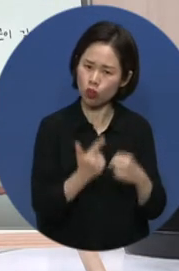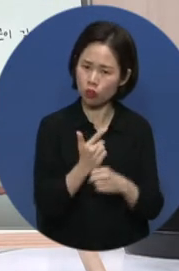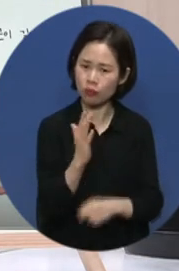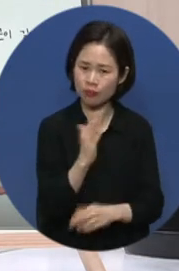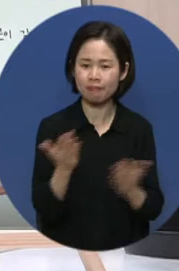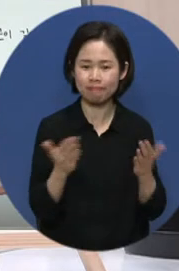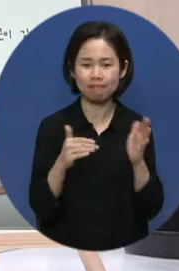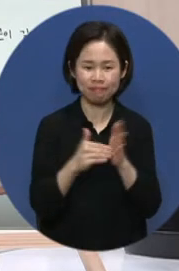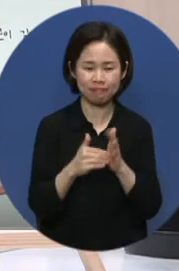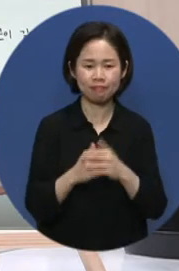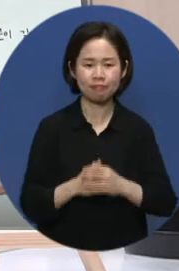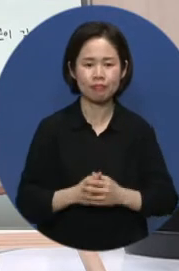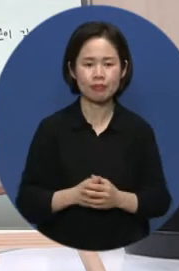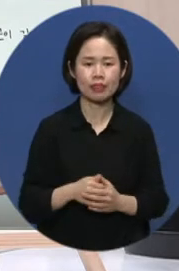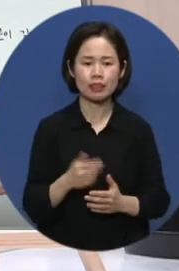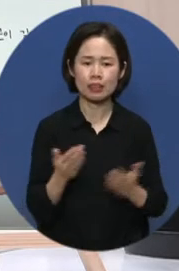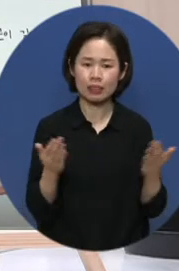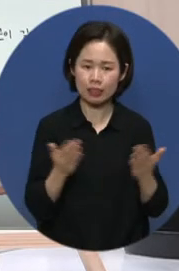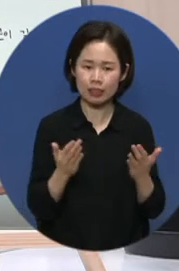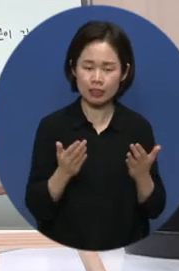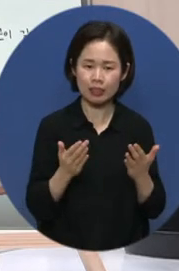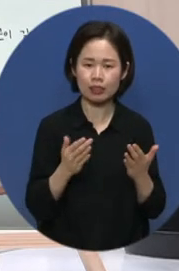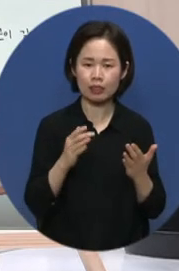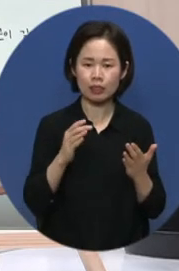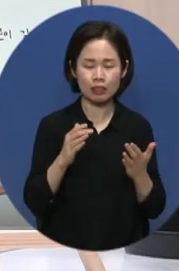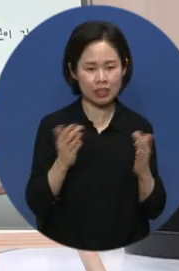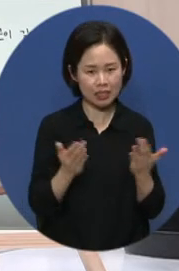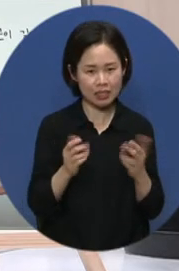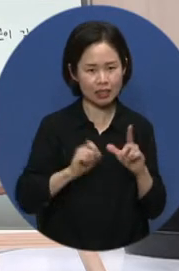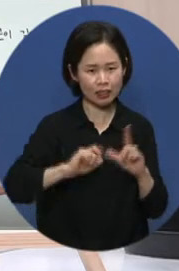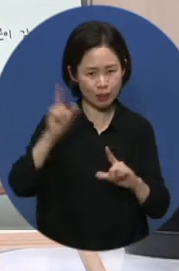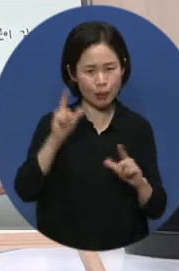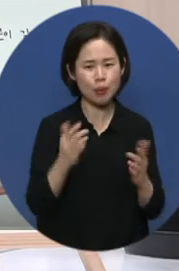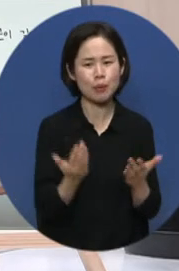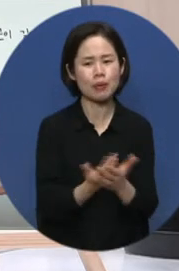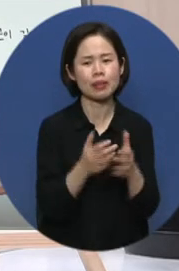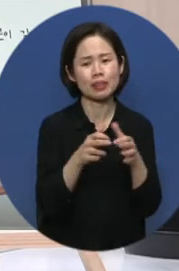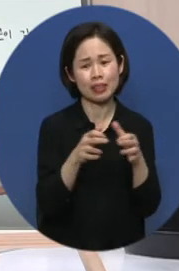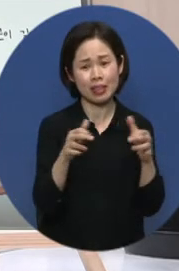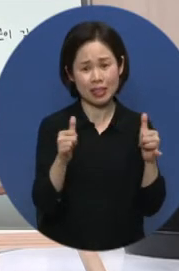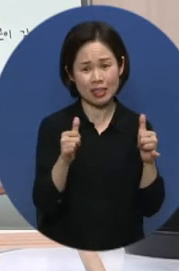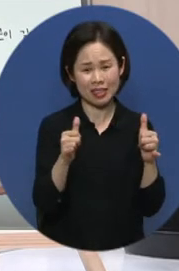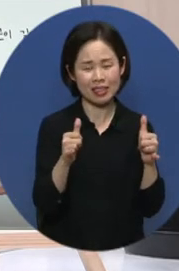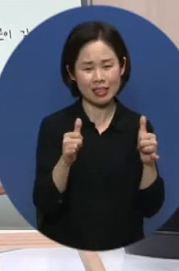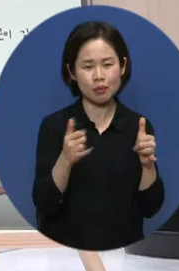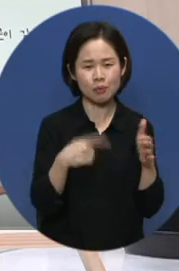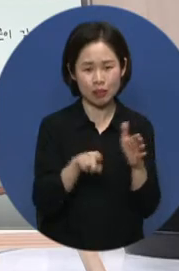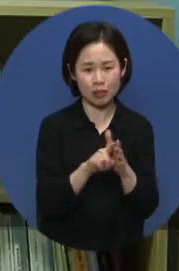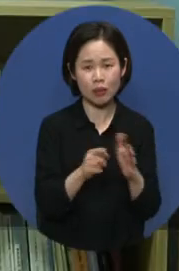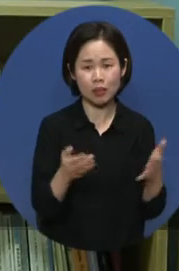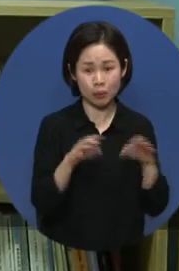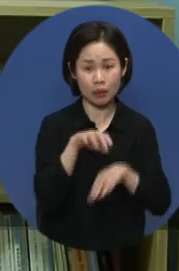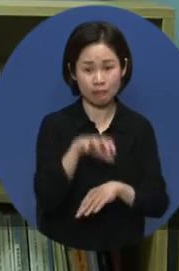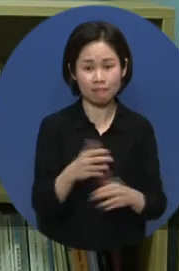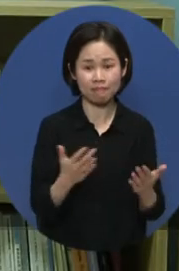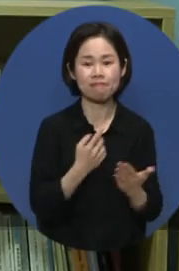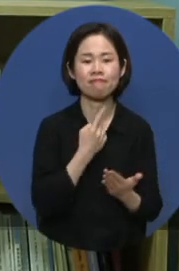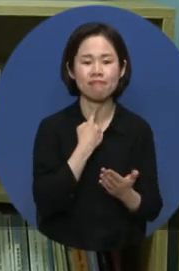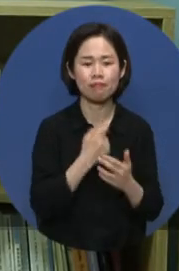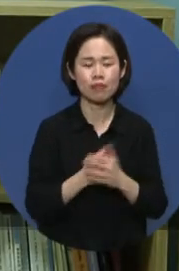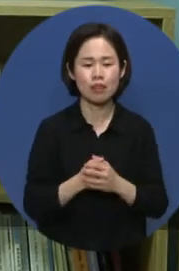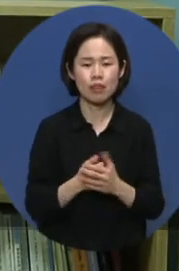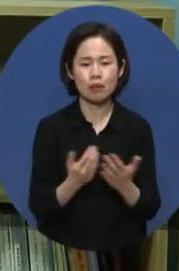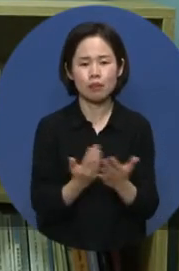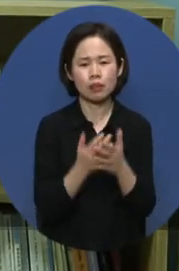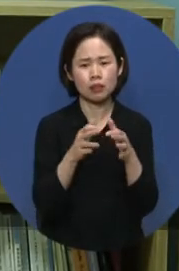그러면서 그 일한 기간 중에 대부분이 발달장애인을 위한 일을 하는 기관에서 일을 했었고요. 발달장애인을